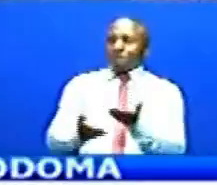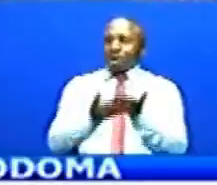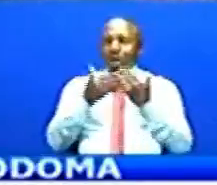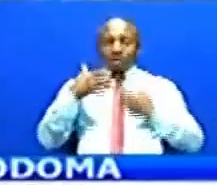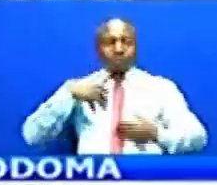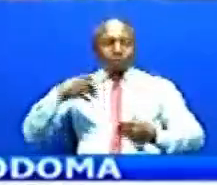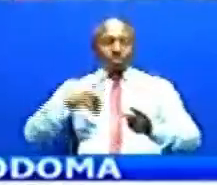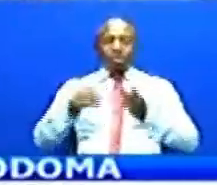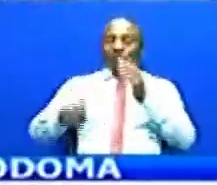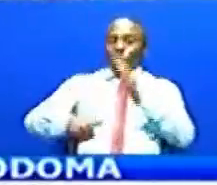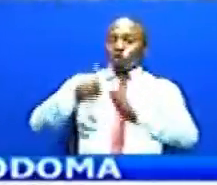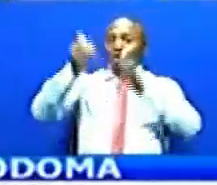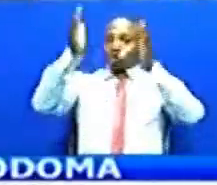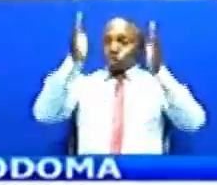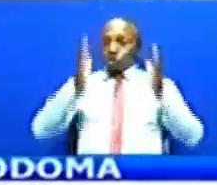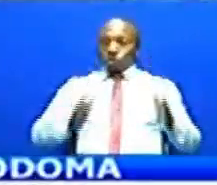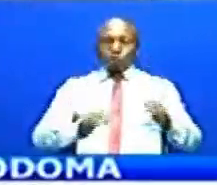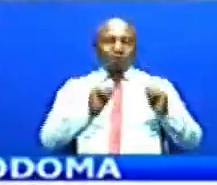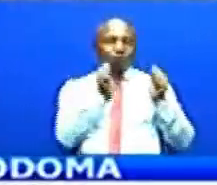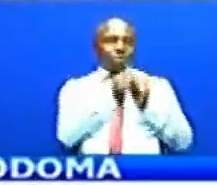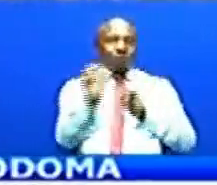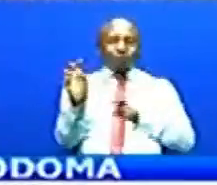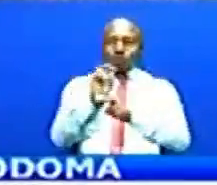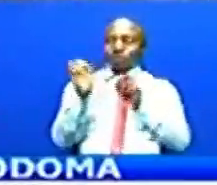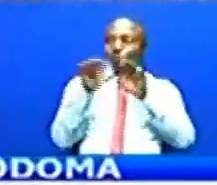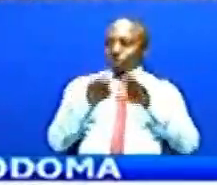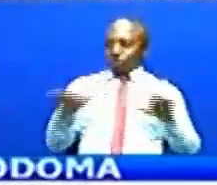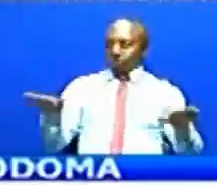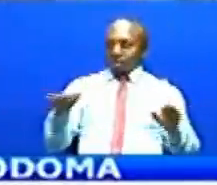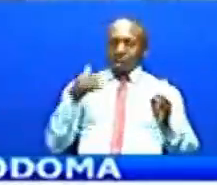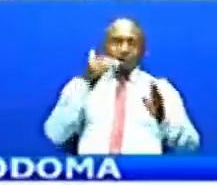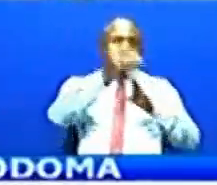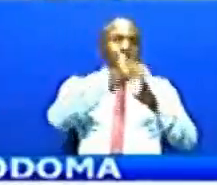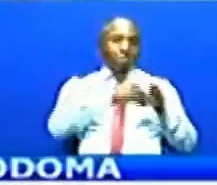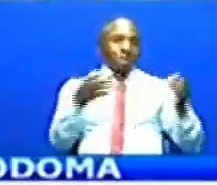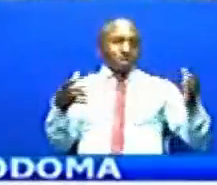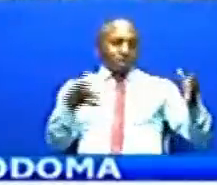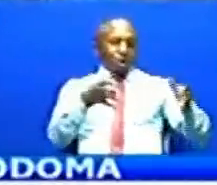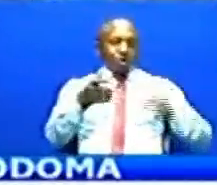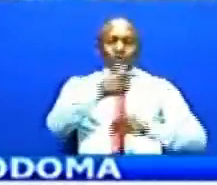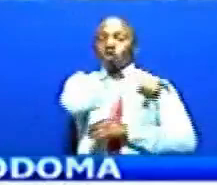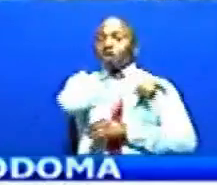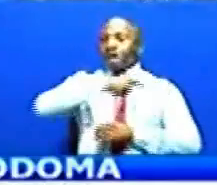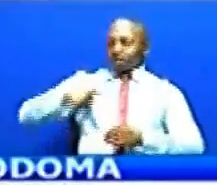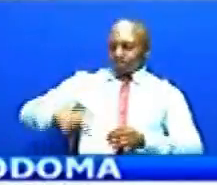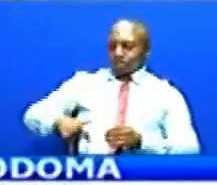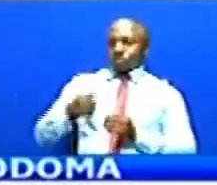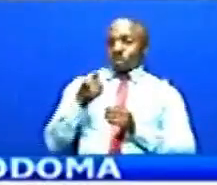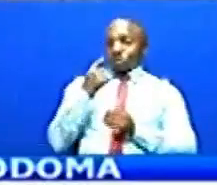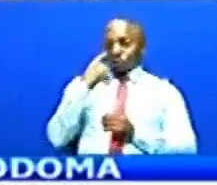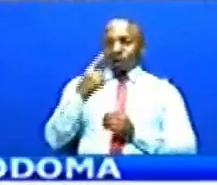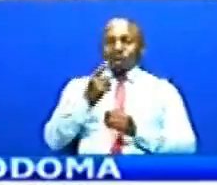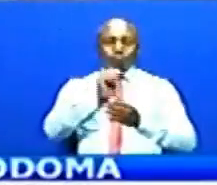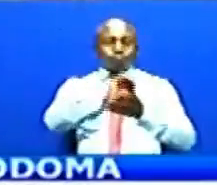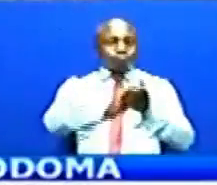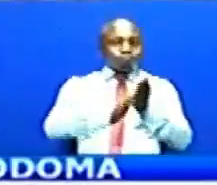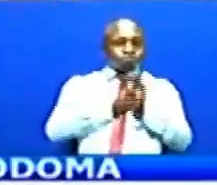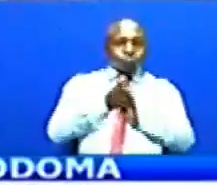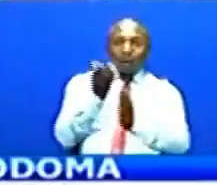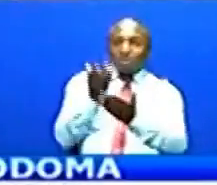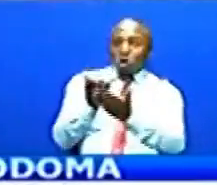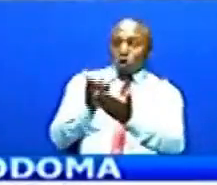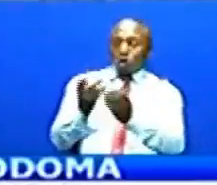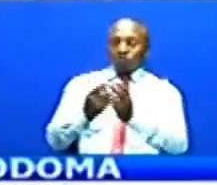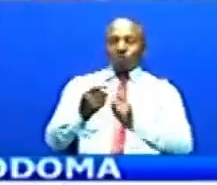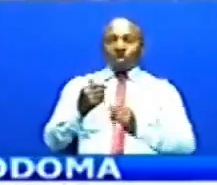mawaziri na viongozi wakuu wa vyombo vya ulinzi na usalama. Kabla kikao hicho, Rais Magufuli ameonekana akitakasa mikono yake